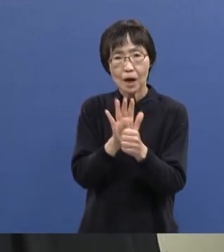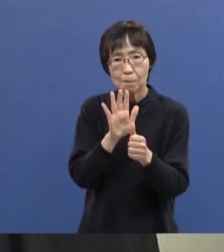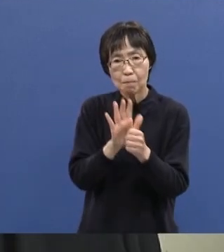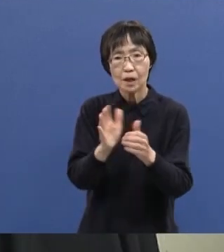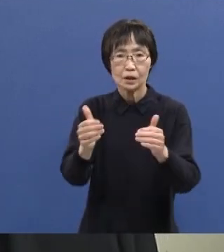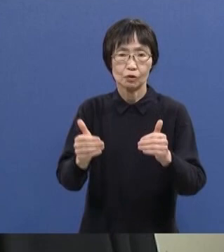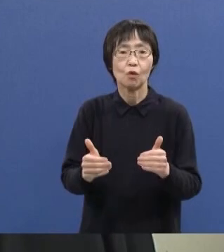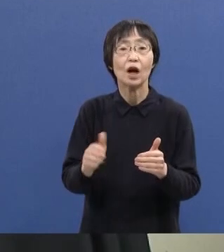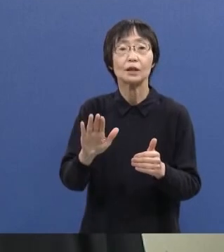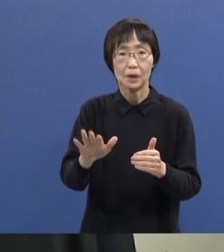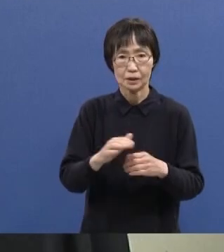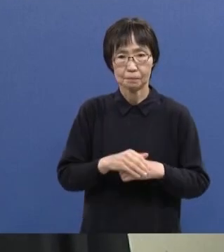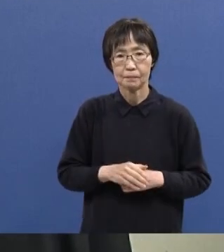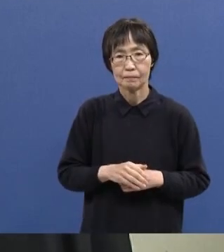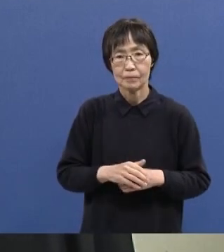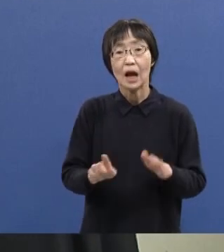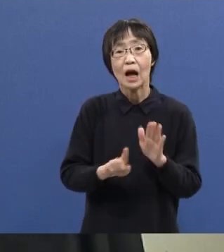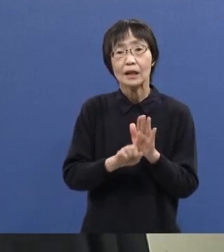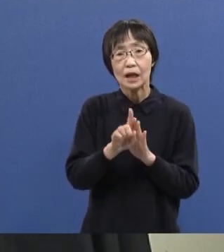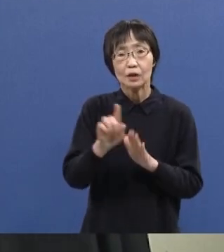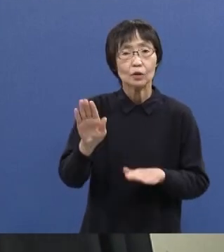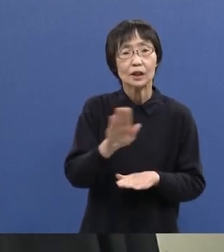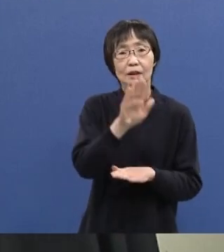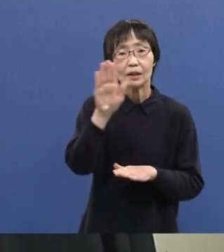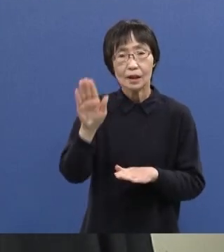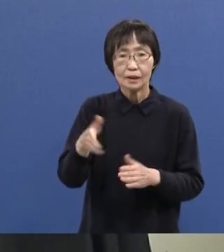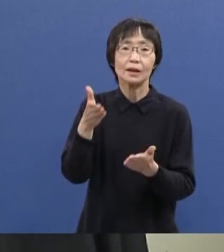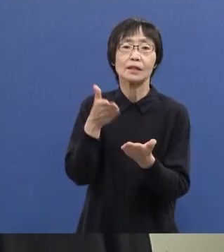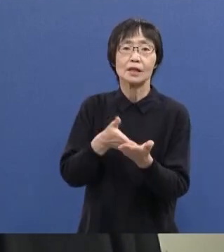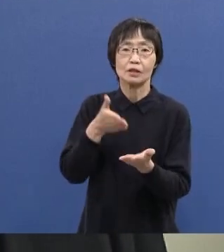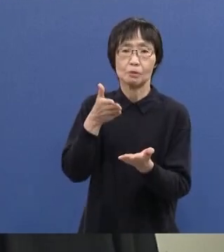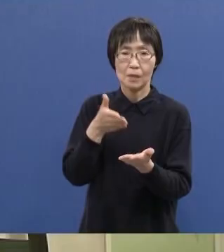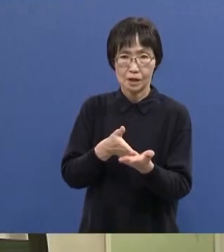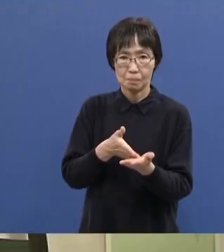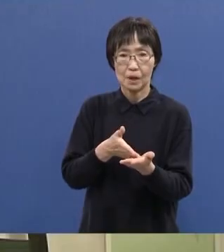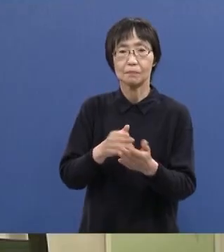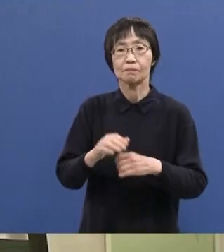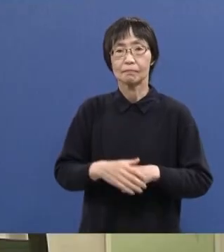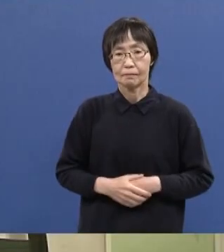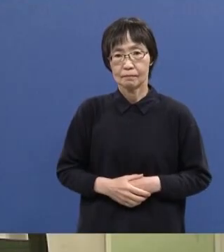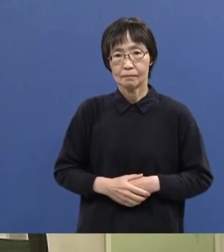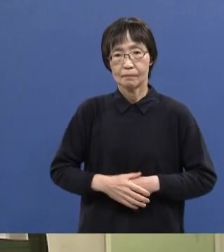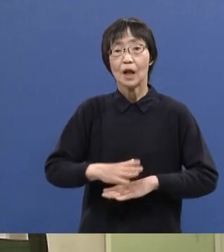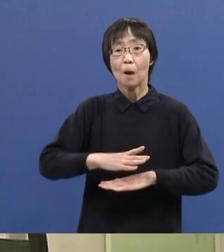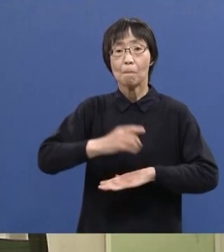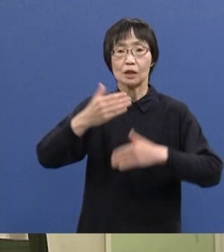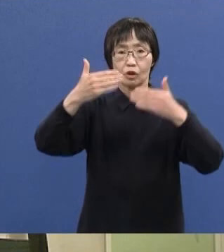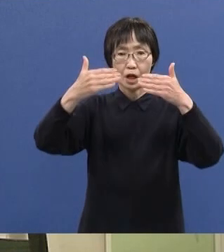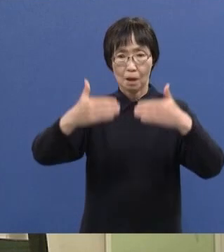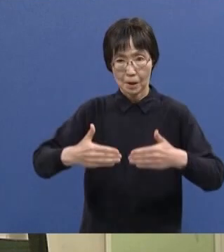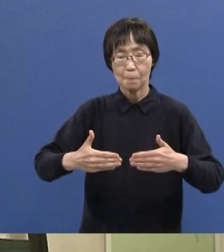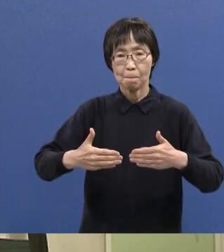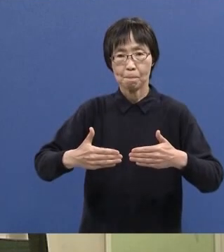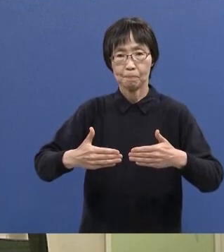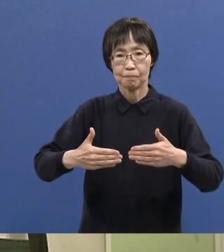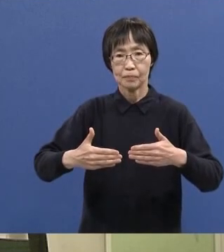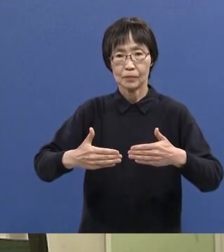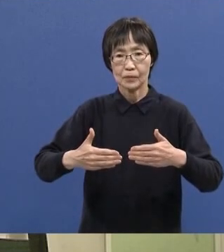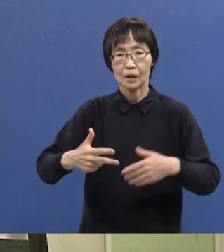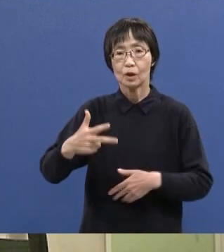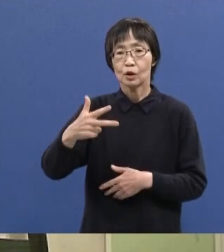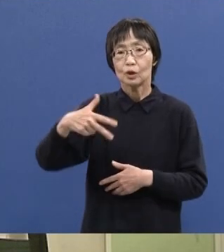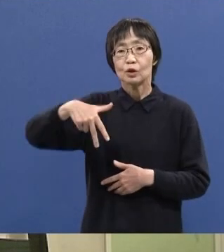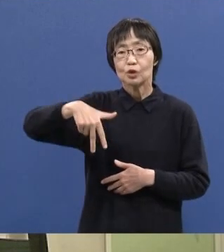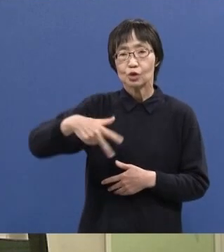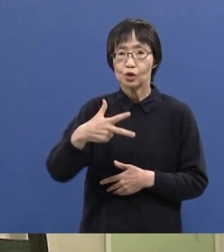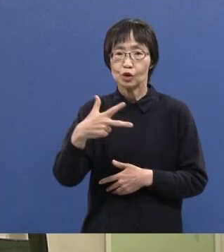が、ここでは代表的な部分について説明します。まず壁ですが、この筋交いという